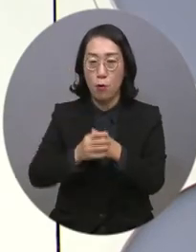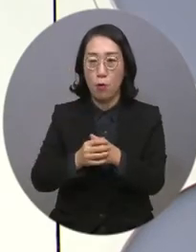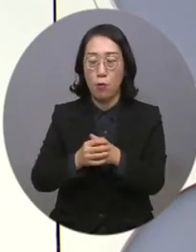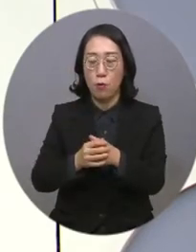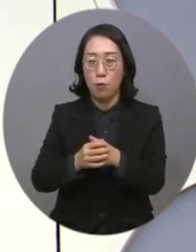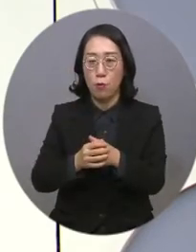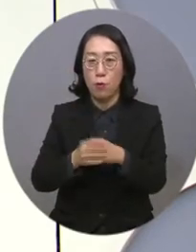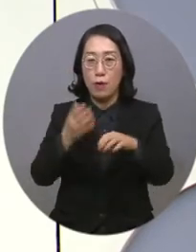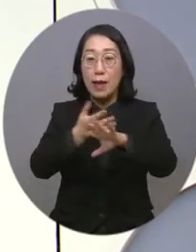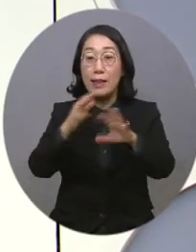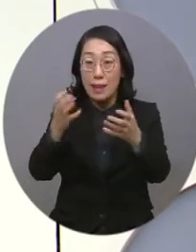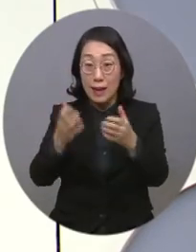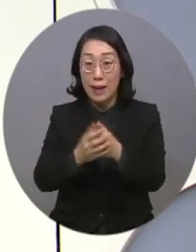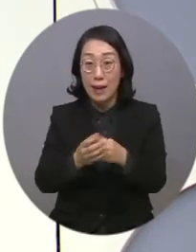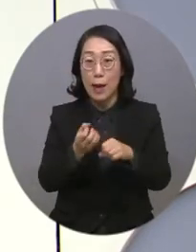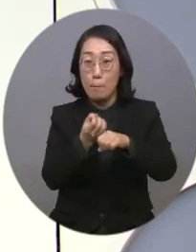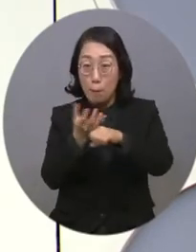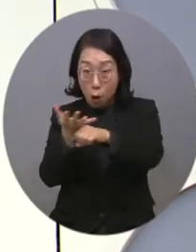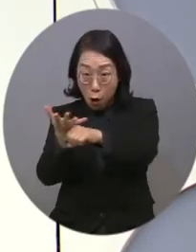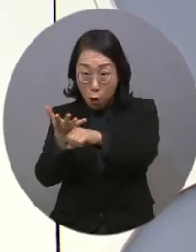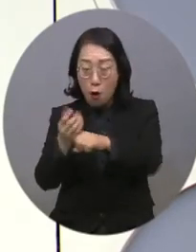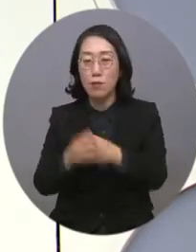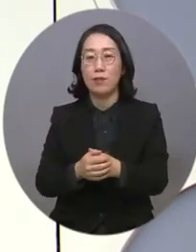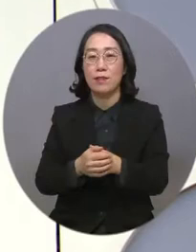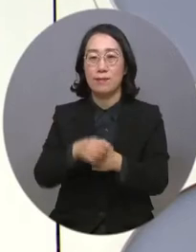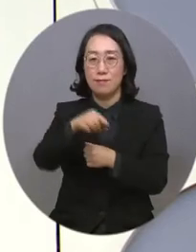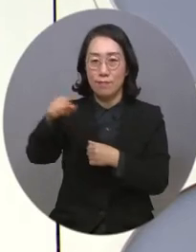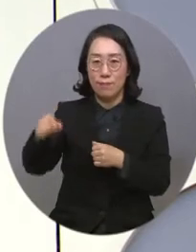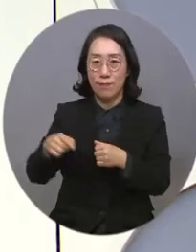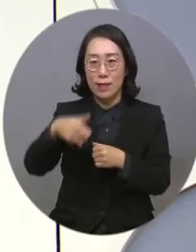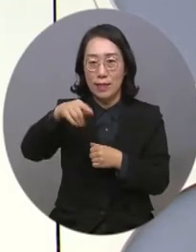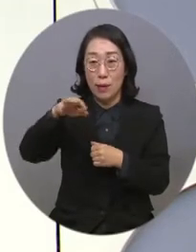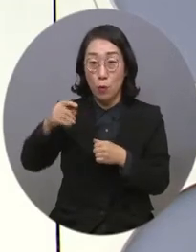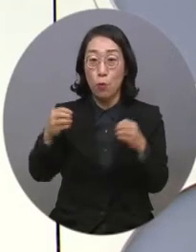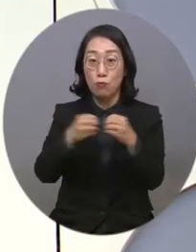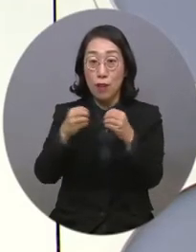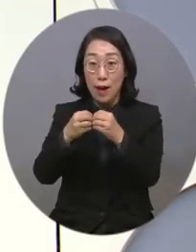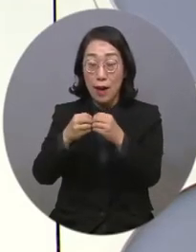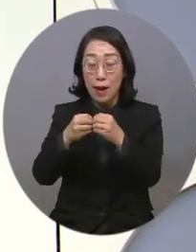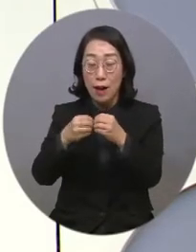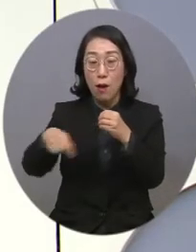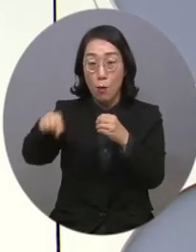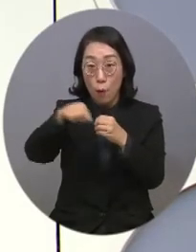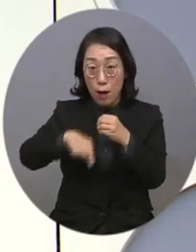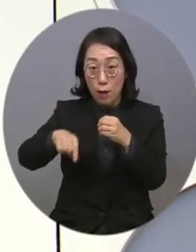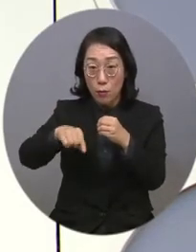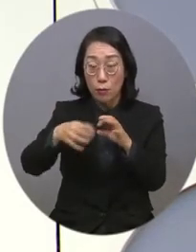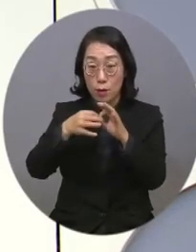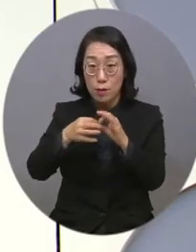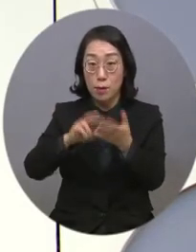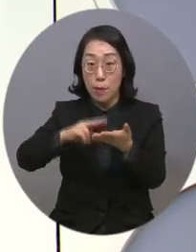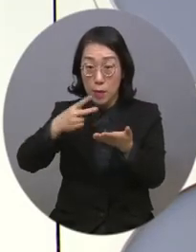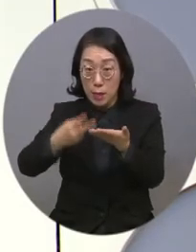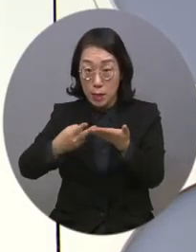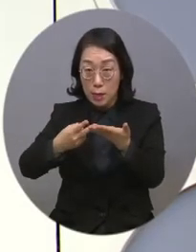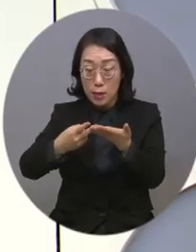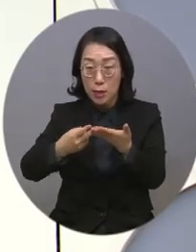해외에 이제 퍼뜨린 사람, 전파한 사람들을 주로 주는데 이때까지는 주로 유럽 사람들이 받았는데 원래